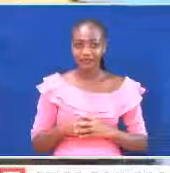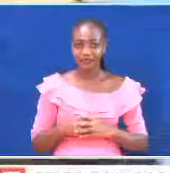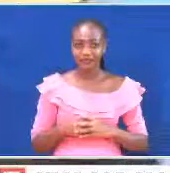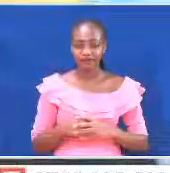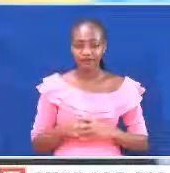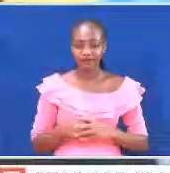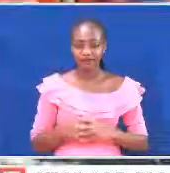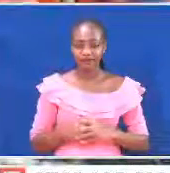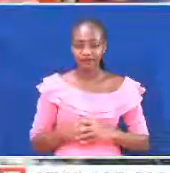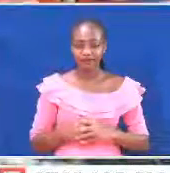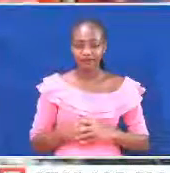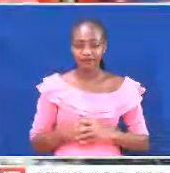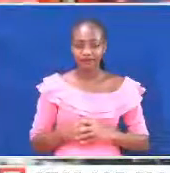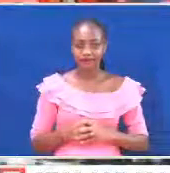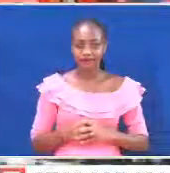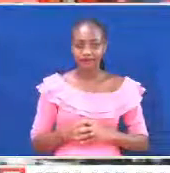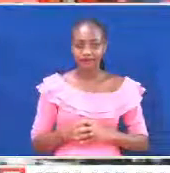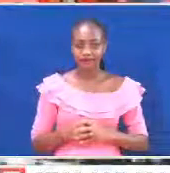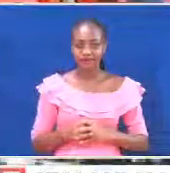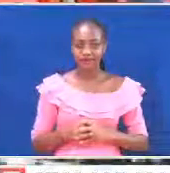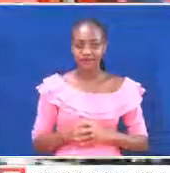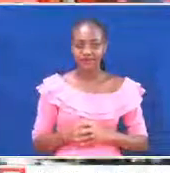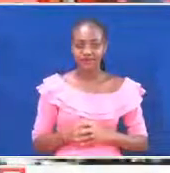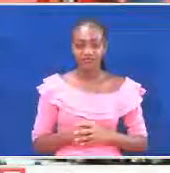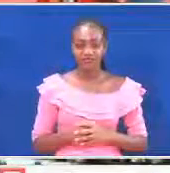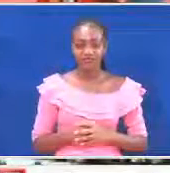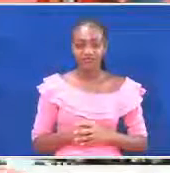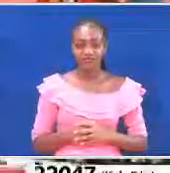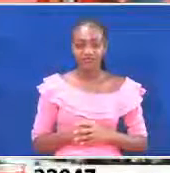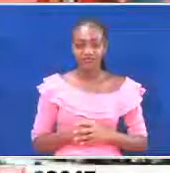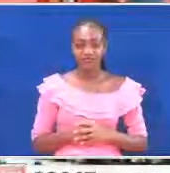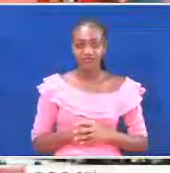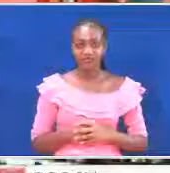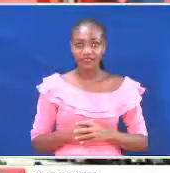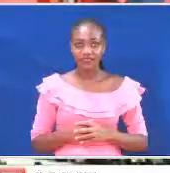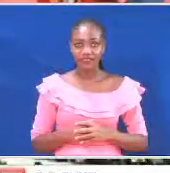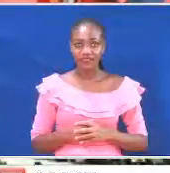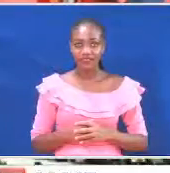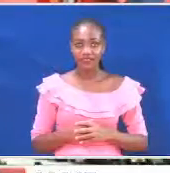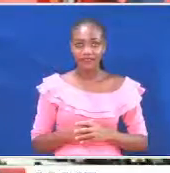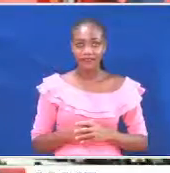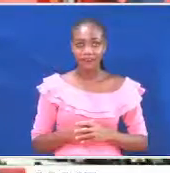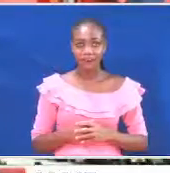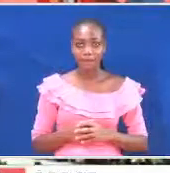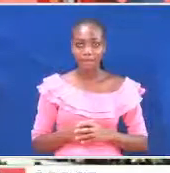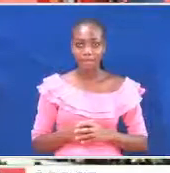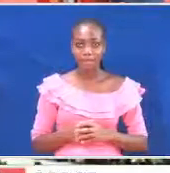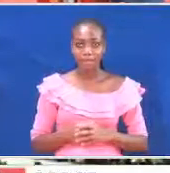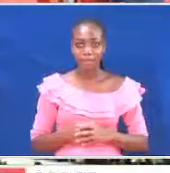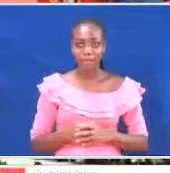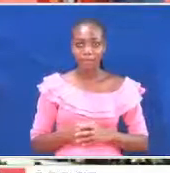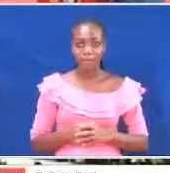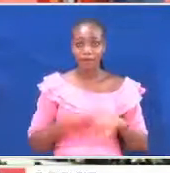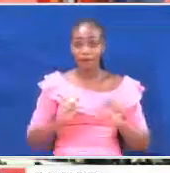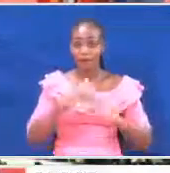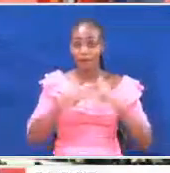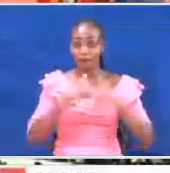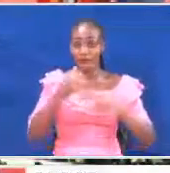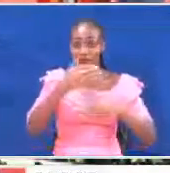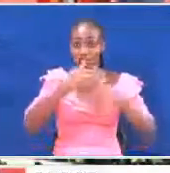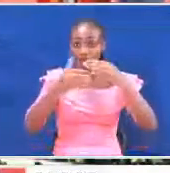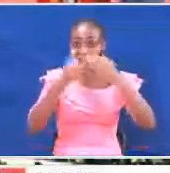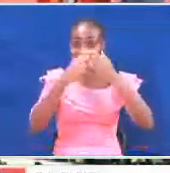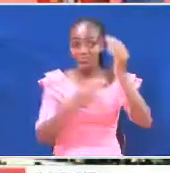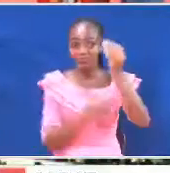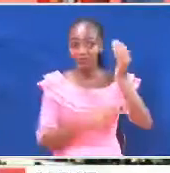man. Sasa na mama wa taifa tutaendelea ku build bridges pamoja.